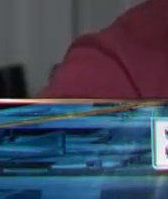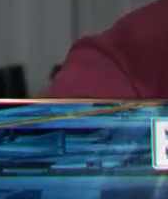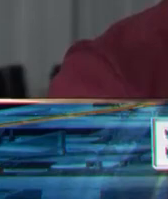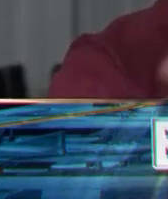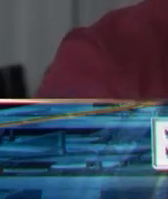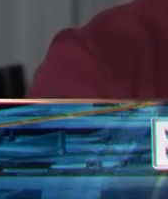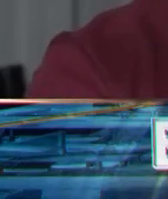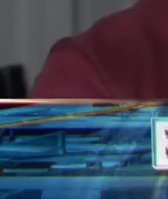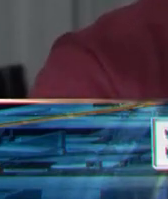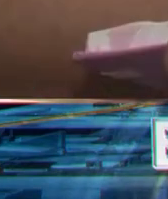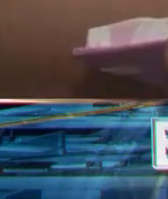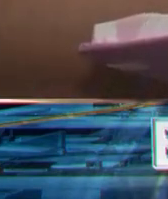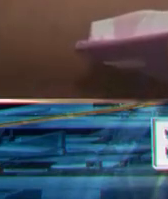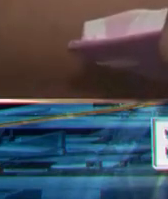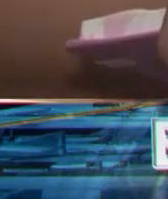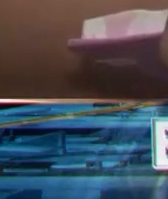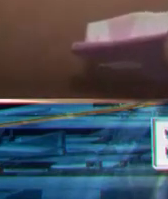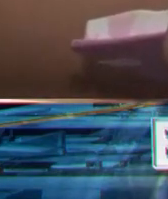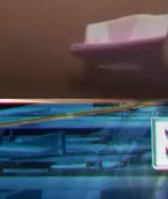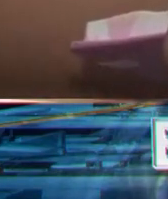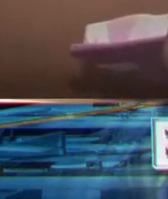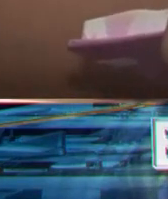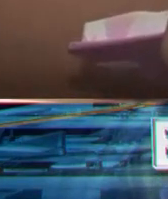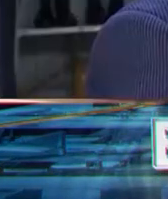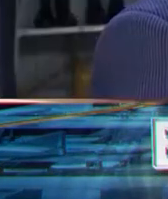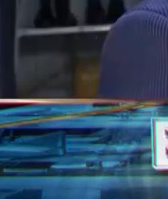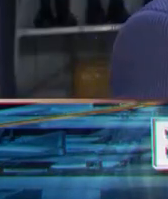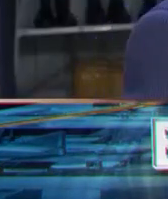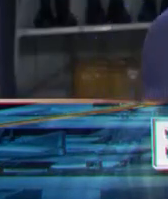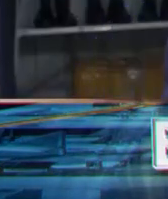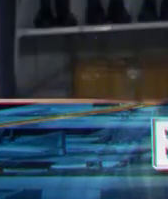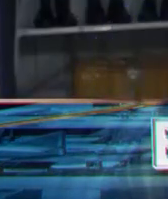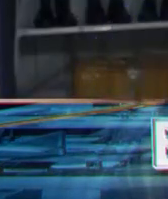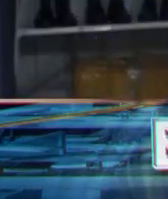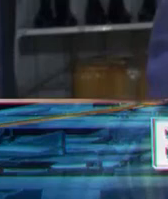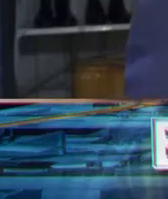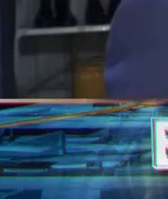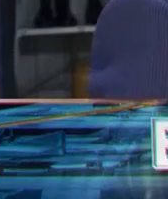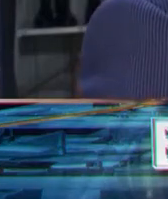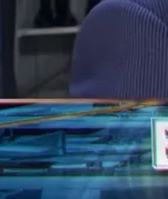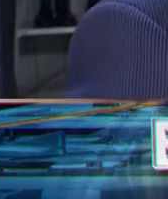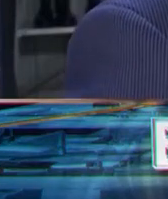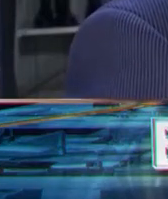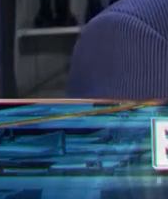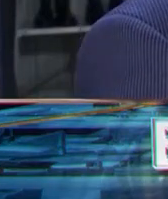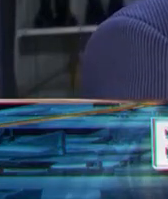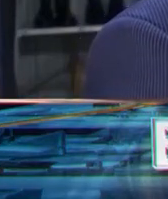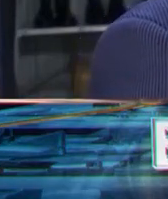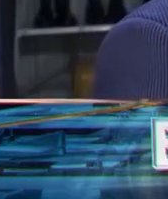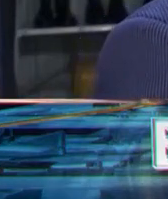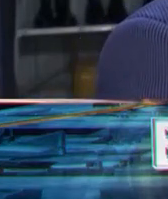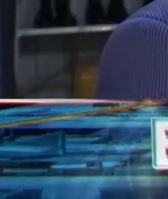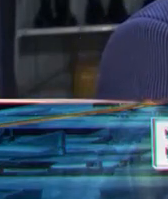тәмамдады. Оның 900-ді грант және жеңілдікпен несие алды. Ауыл шаруашылығын қаржылай қолдау қоры арқылы 6%